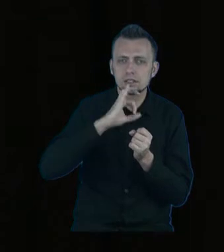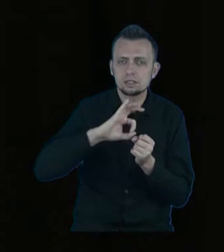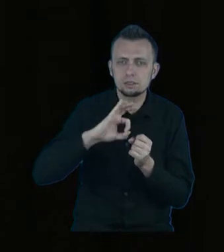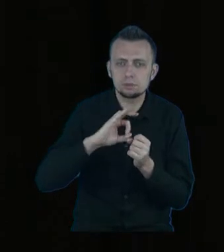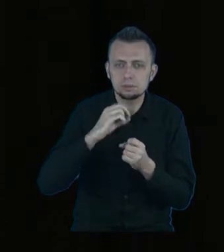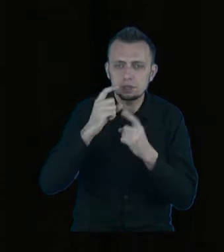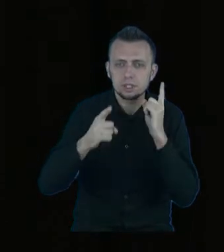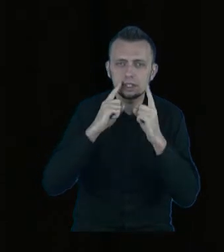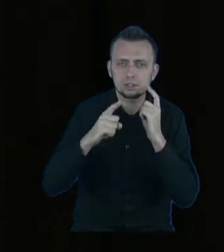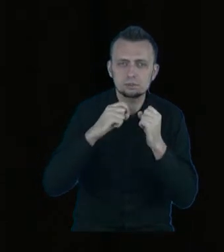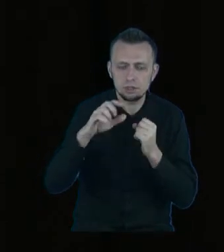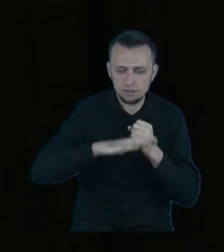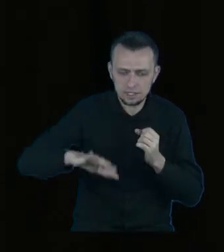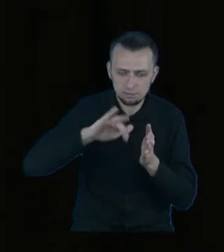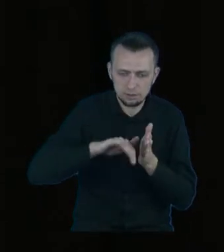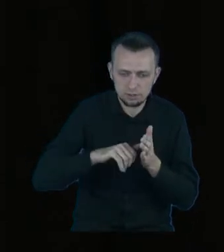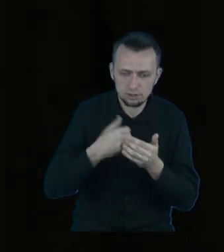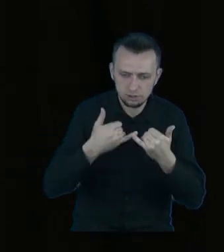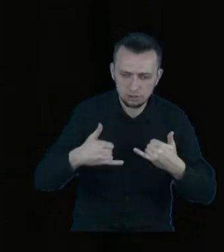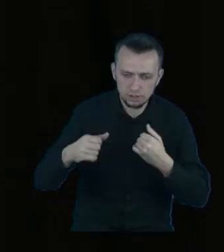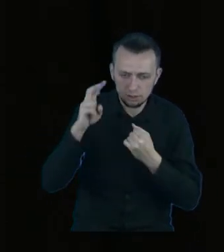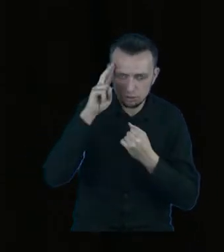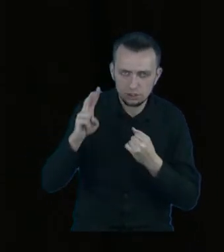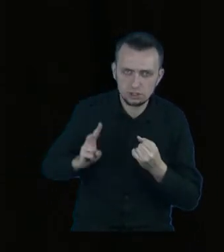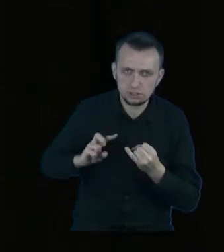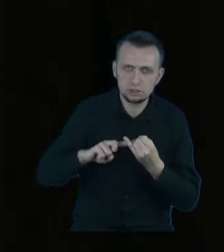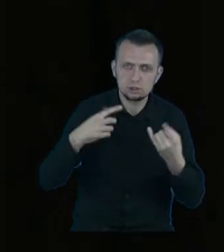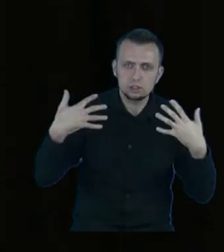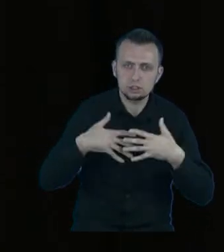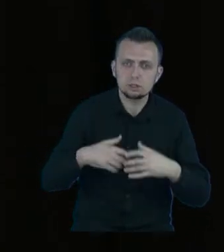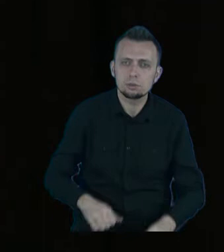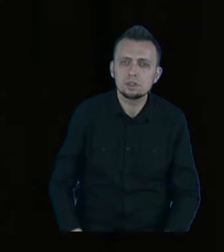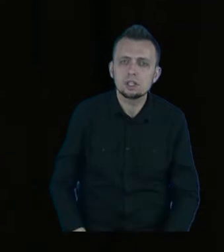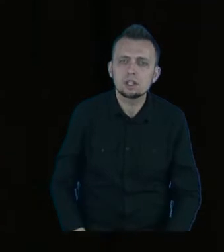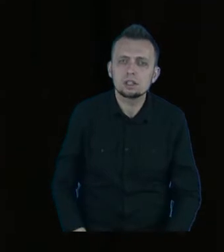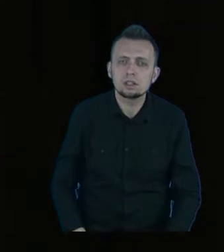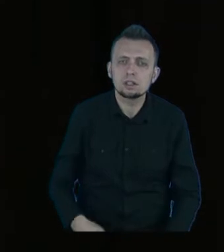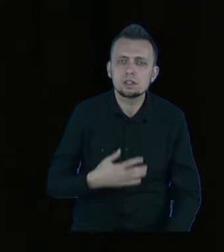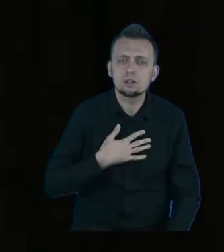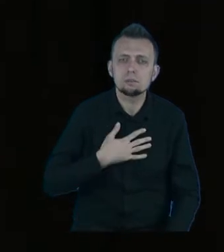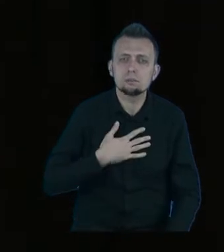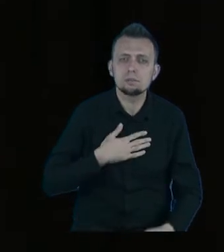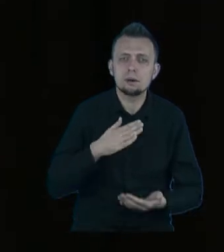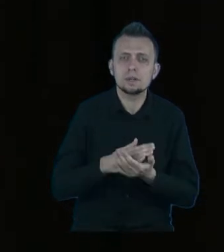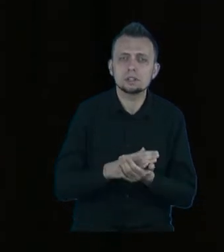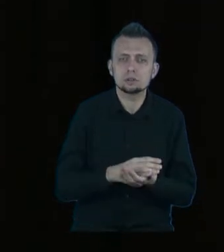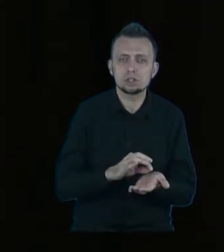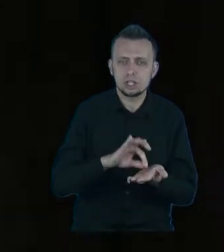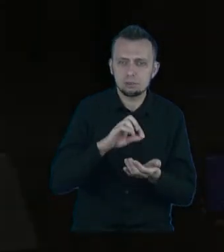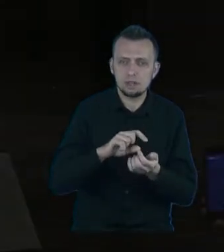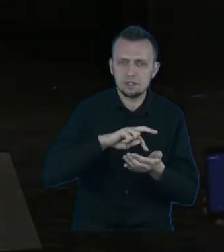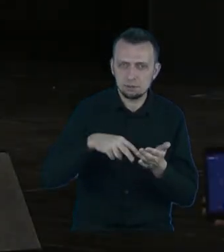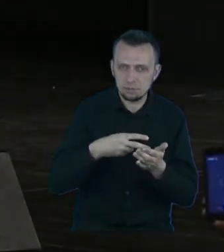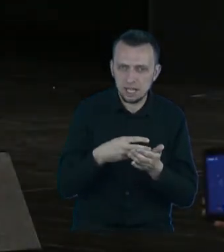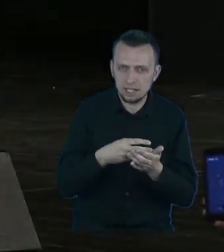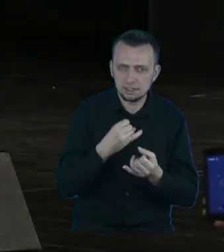kutnowskich, różnych instytucji i stowarzyszeń. Mamy już pewien plan, jeżeli chodzi